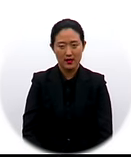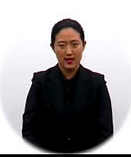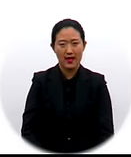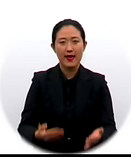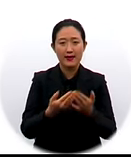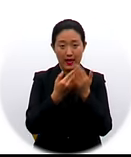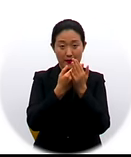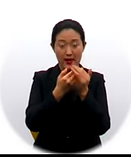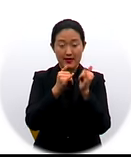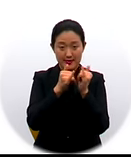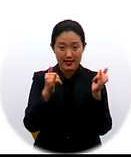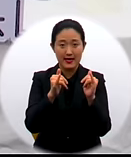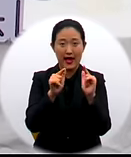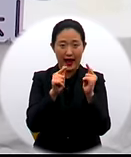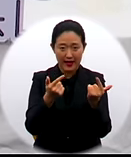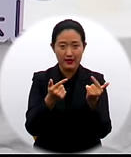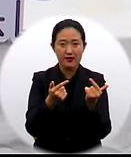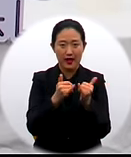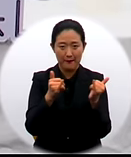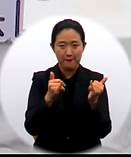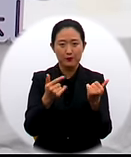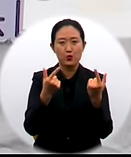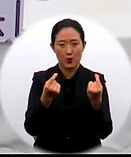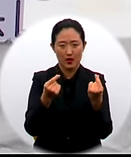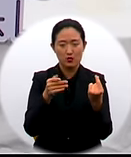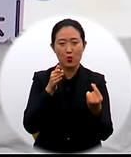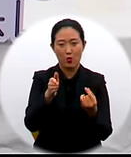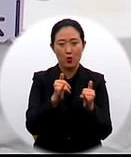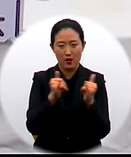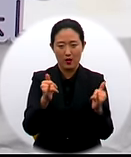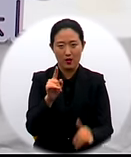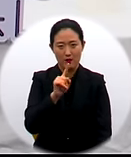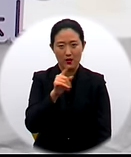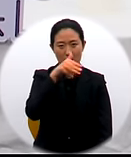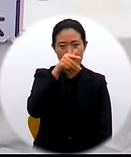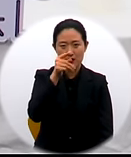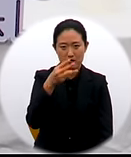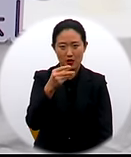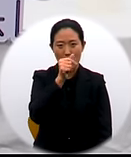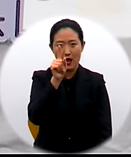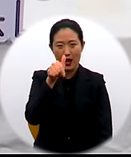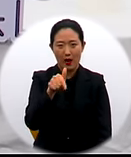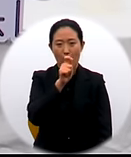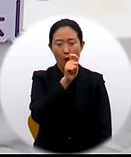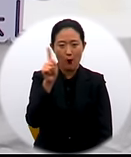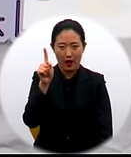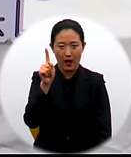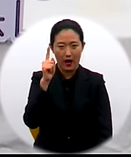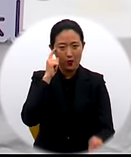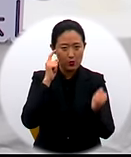있다고 합니다. 비개발자를 모아서 개발자 교육을 시켰는데 항상 1등을 하는 친구는 전공이 동일해요. 무슨 과냐?